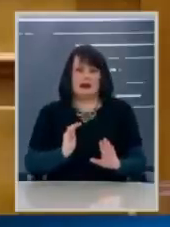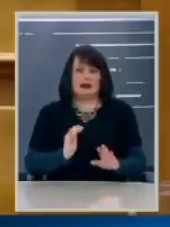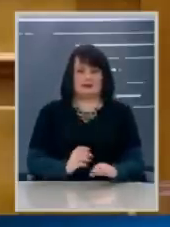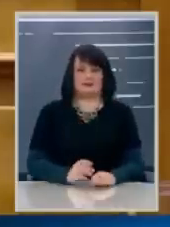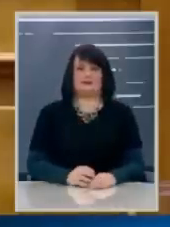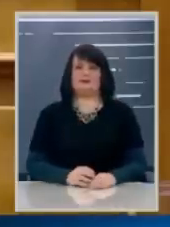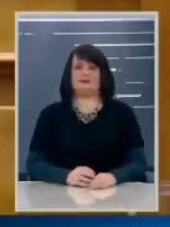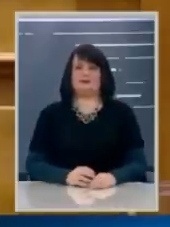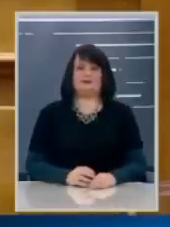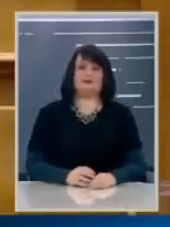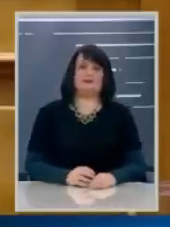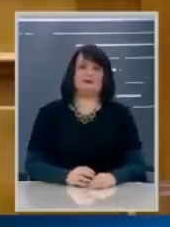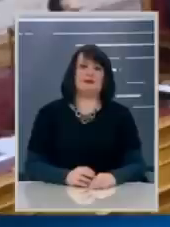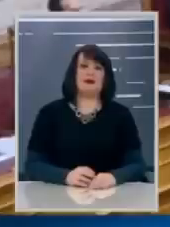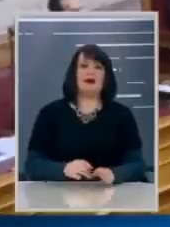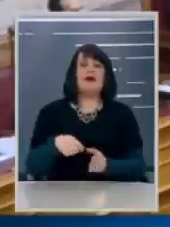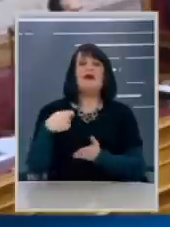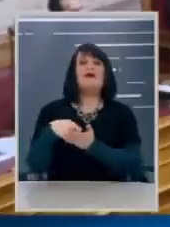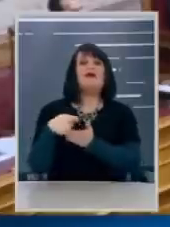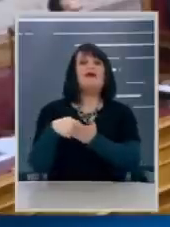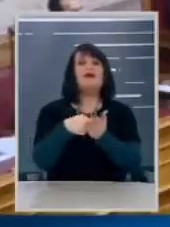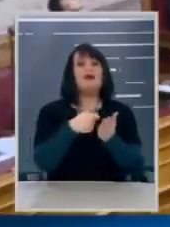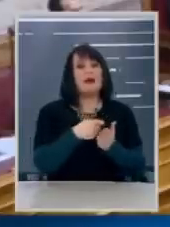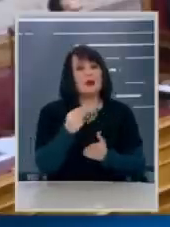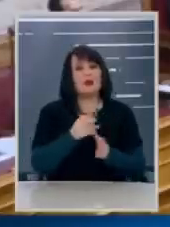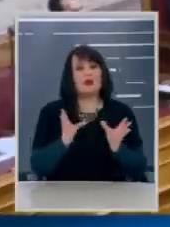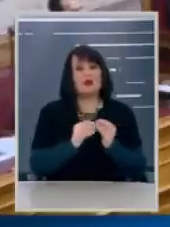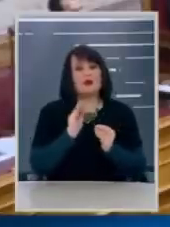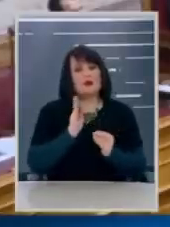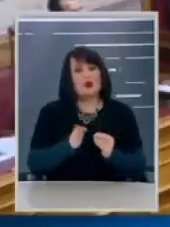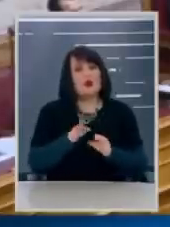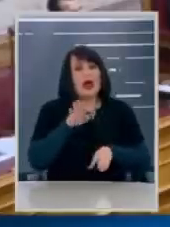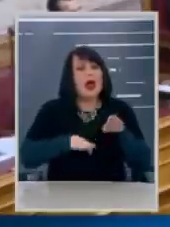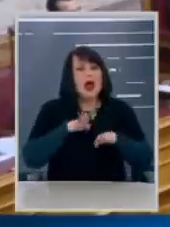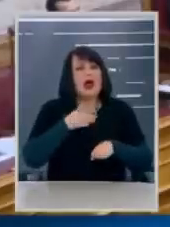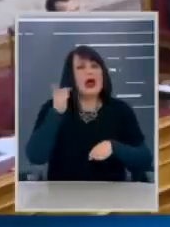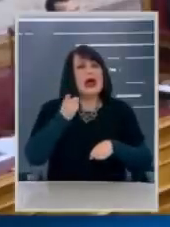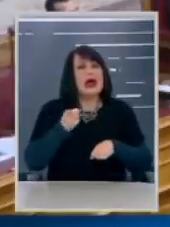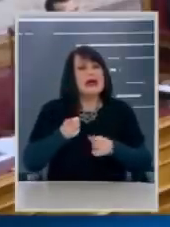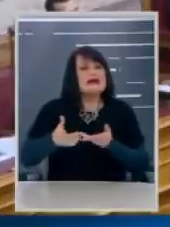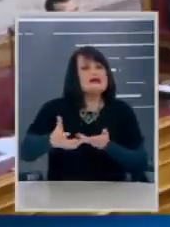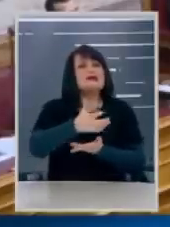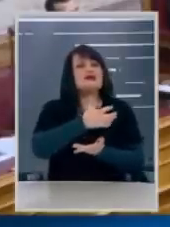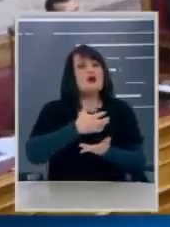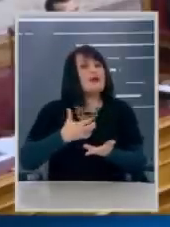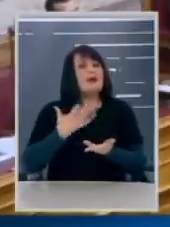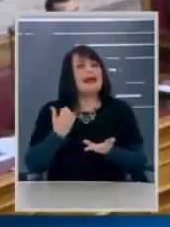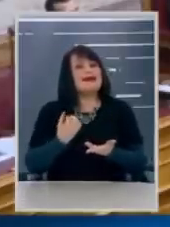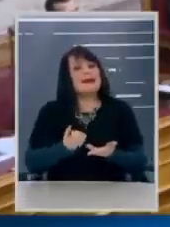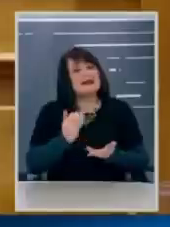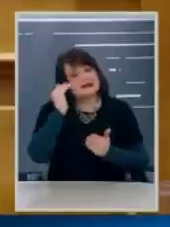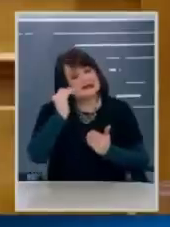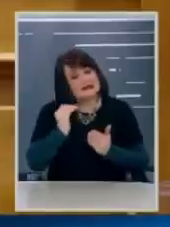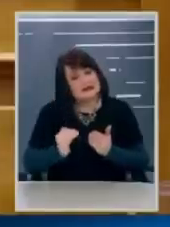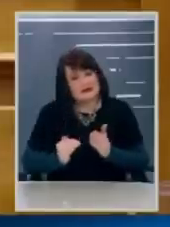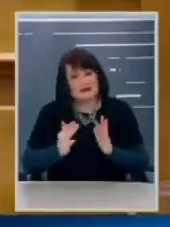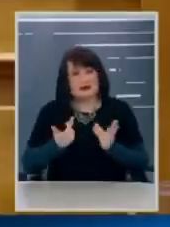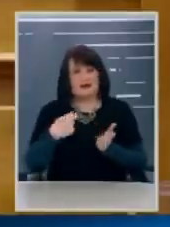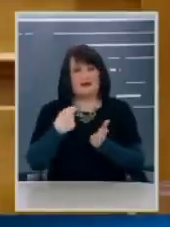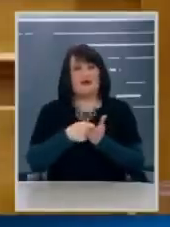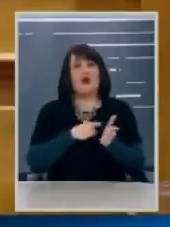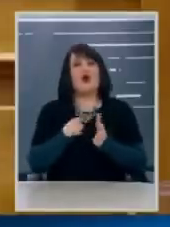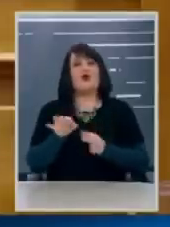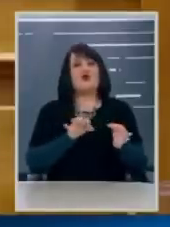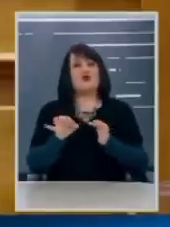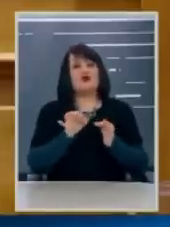Άλλωστε υπάρχει για τη φορολόγηση η δυνατότητα να με εισοδηματικά κριτήρια να λειτουργήσεις και στο φορολογικό νομοσχέδιο